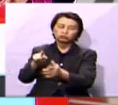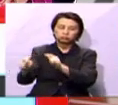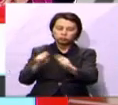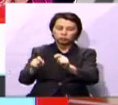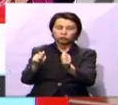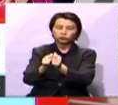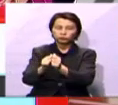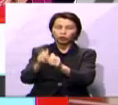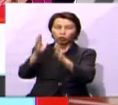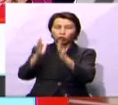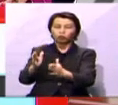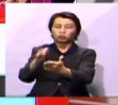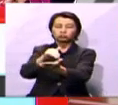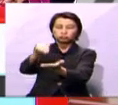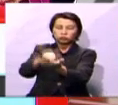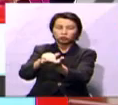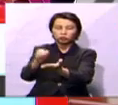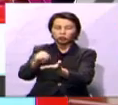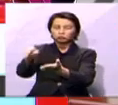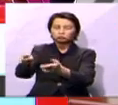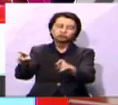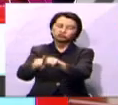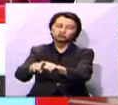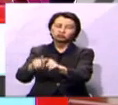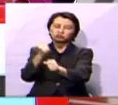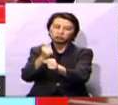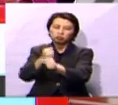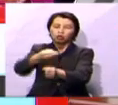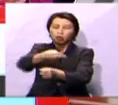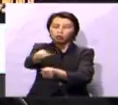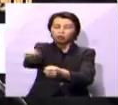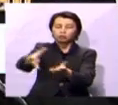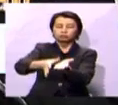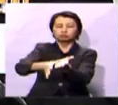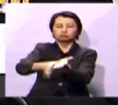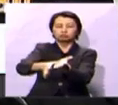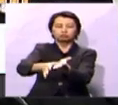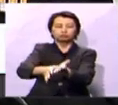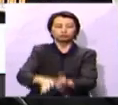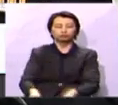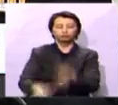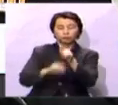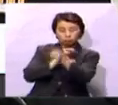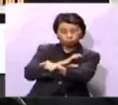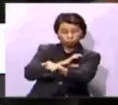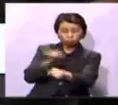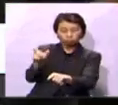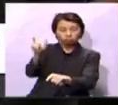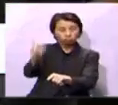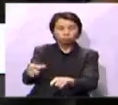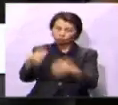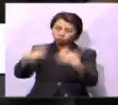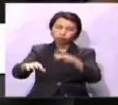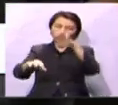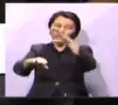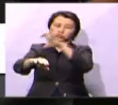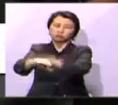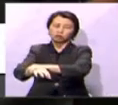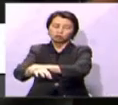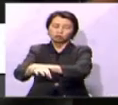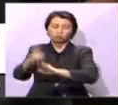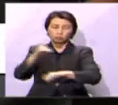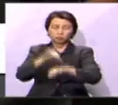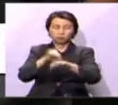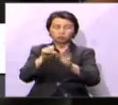sebagai perantara dan juga pengedar dadah. Menurutnya, anggota polis tersebut telah ditahan di